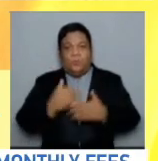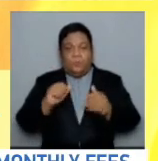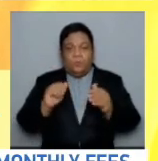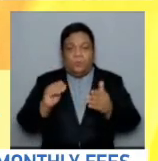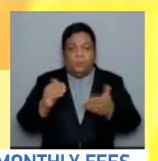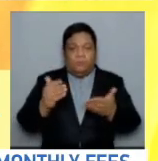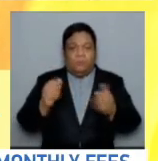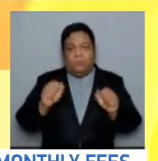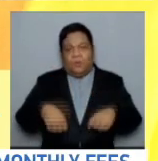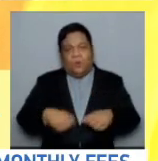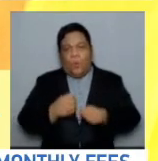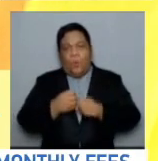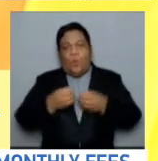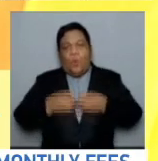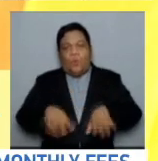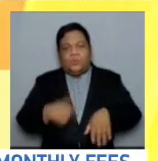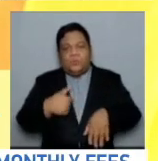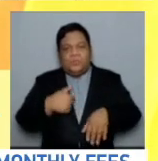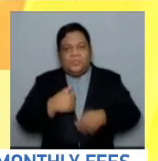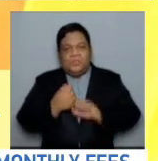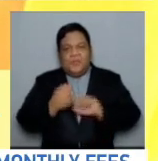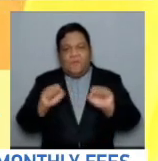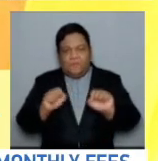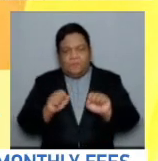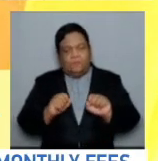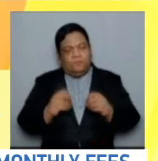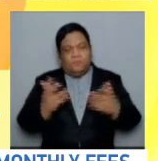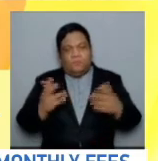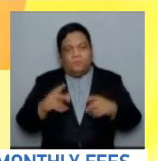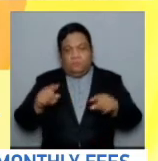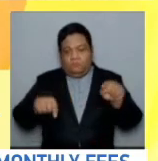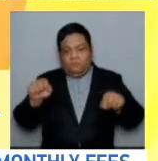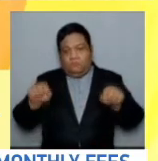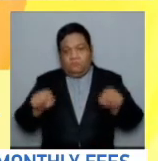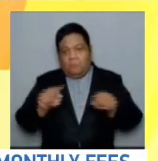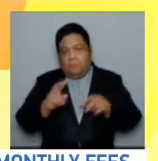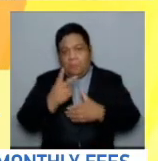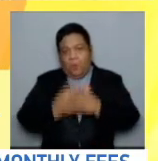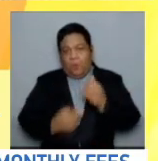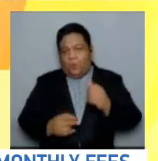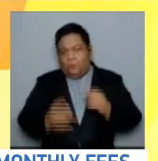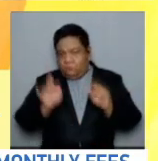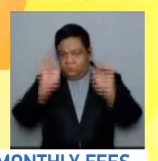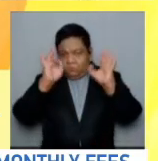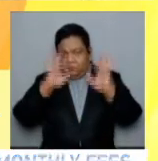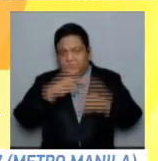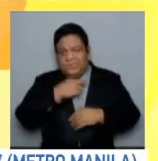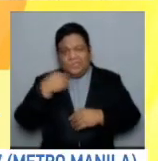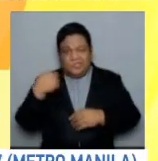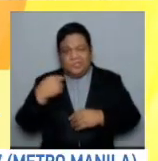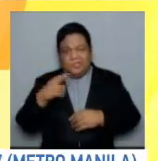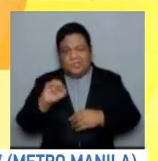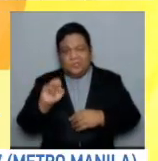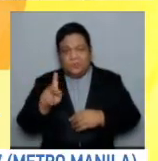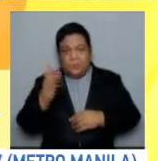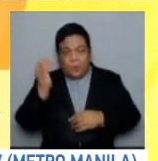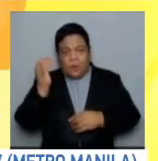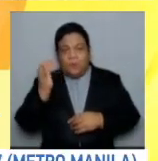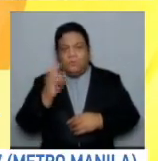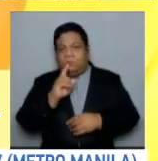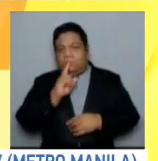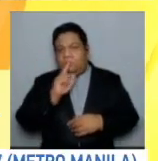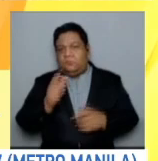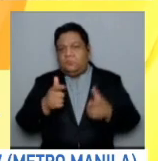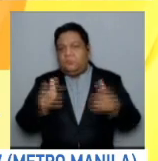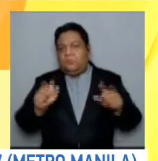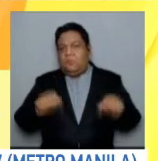yung nagpautang. So on both sides, it's risky kasi malaki talaga yung possibility na magkaroon ng aberya